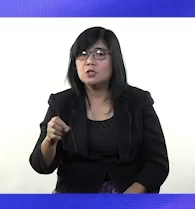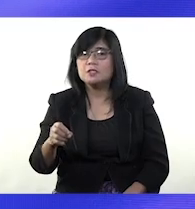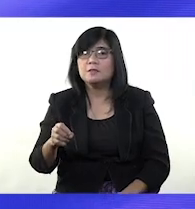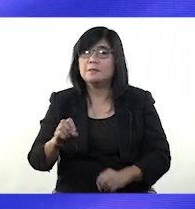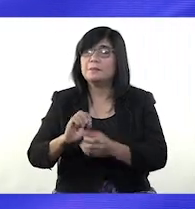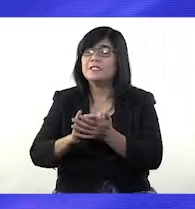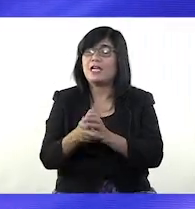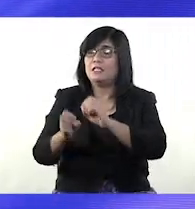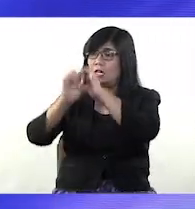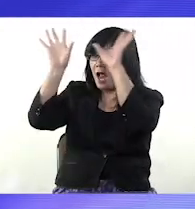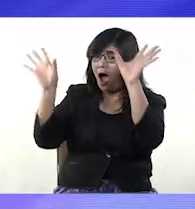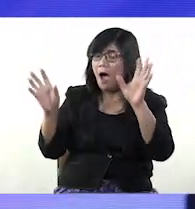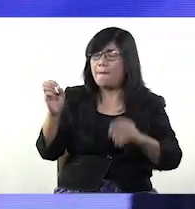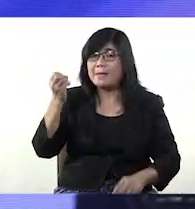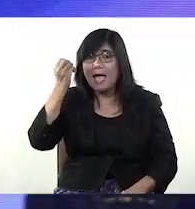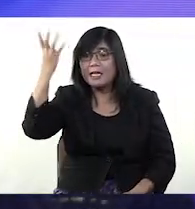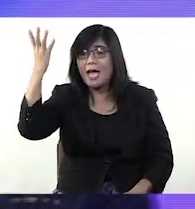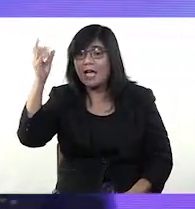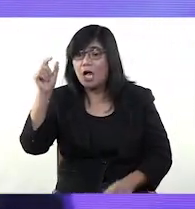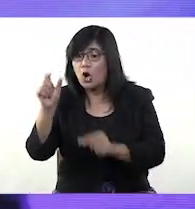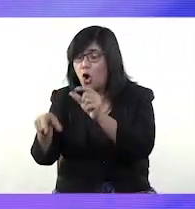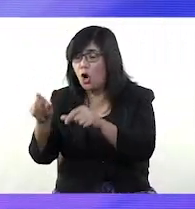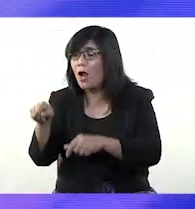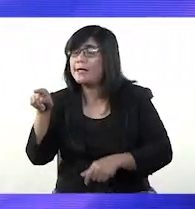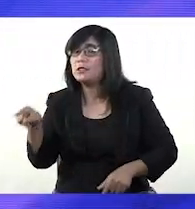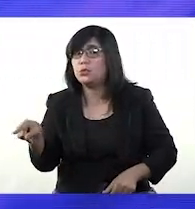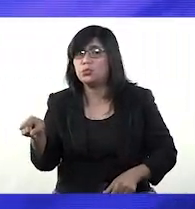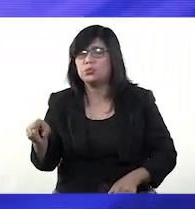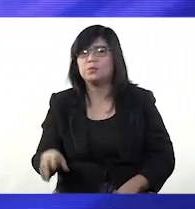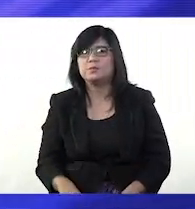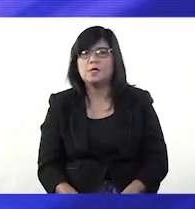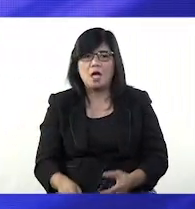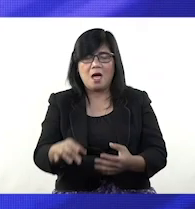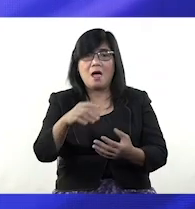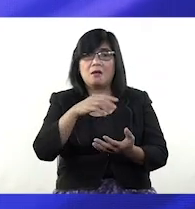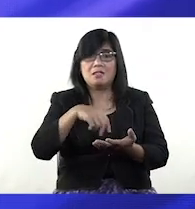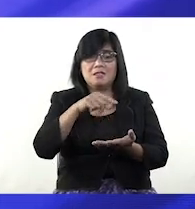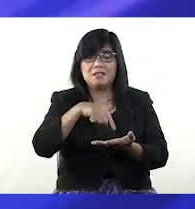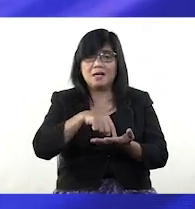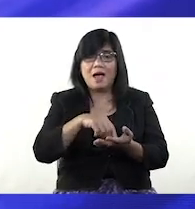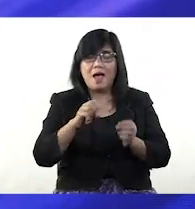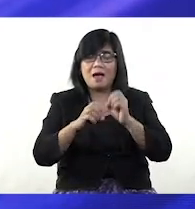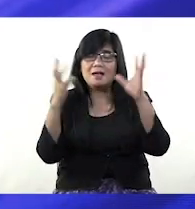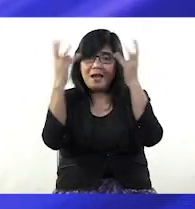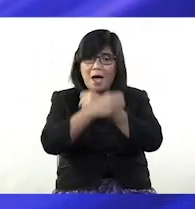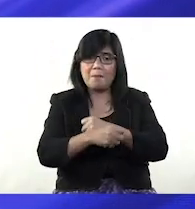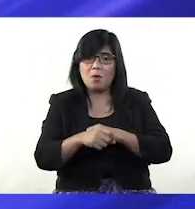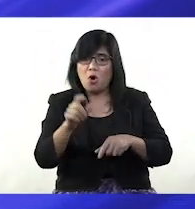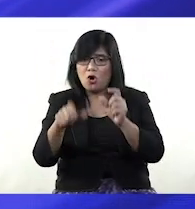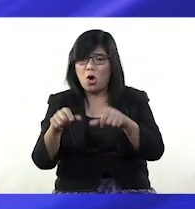membuat orang mengerti Hai Kalitengah gelap orang enggak tahu mana benar masalah gelap